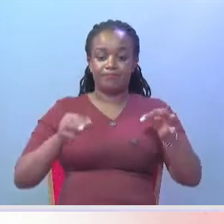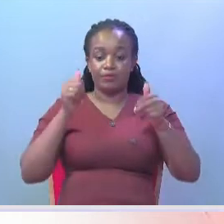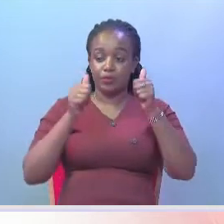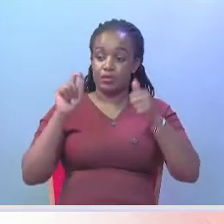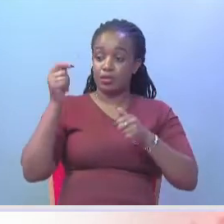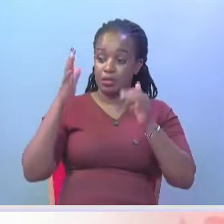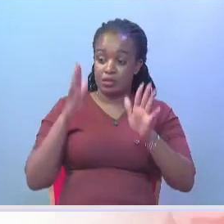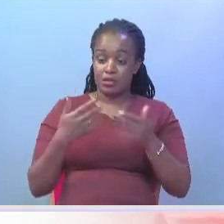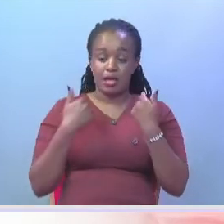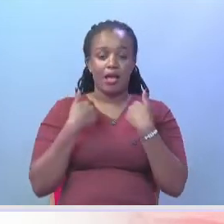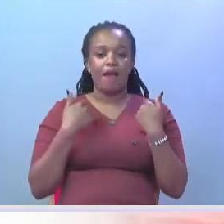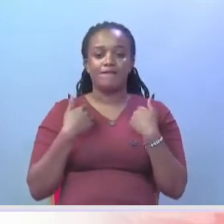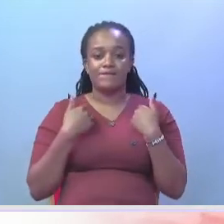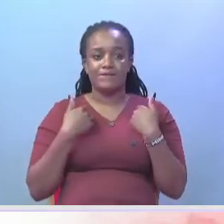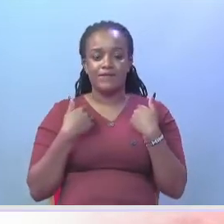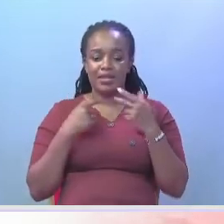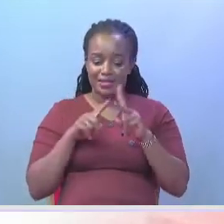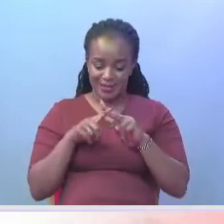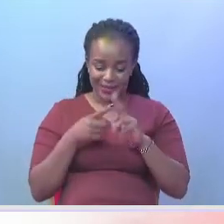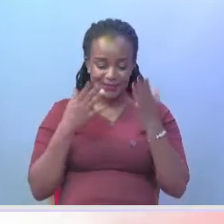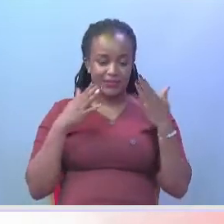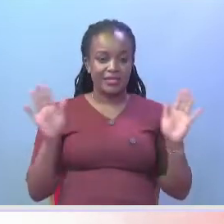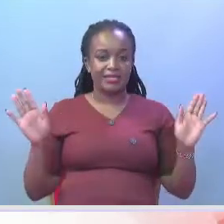wanangojea sasa umengoa nanga.